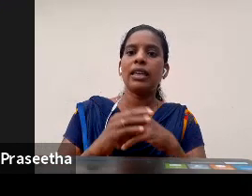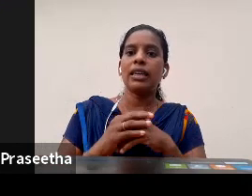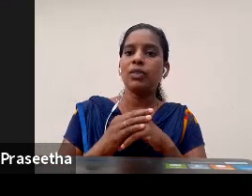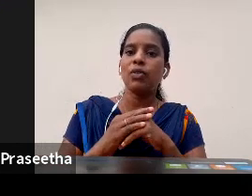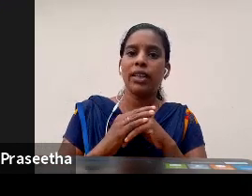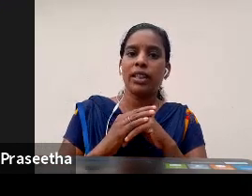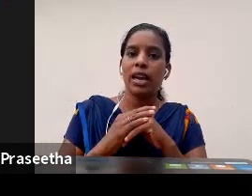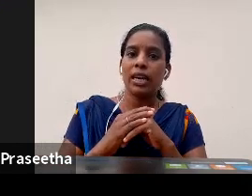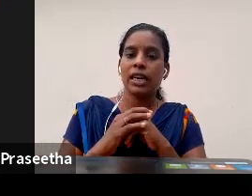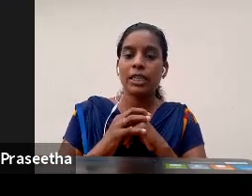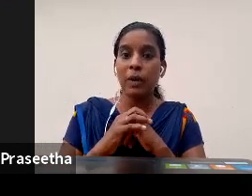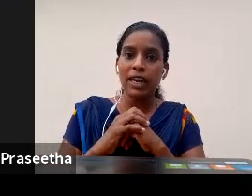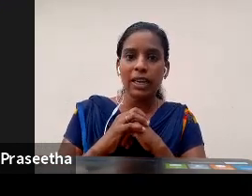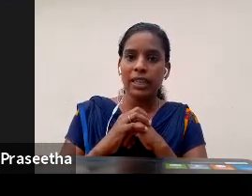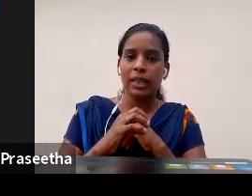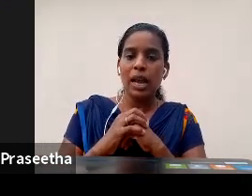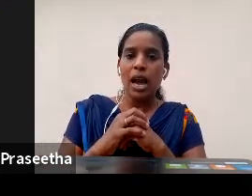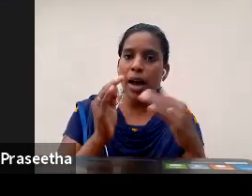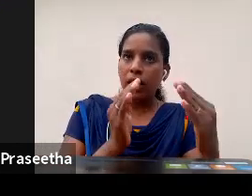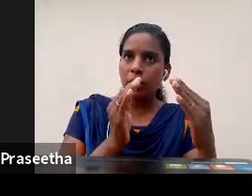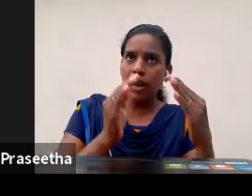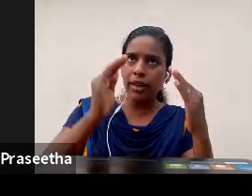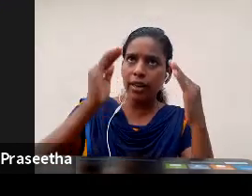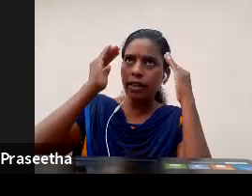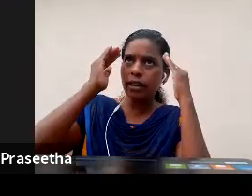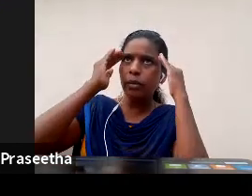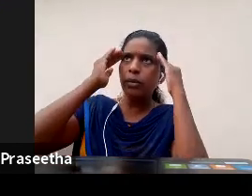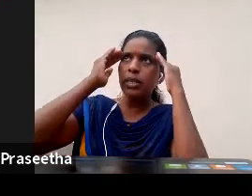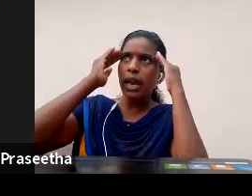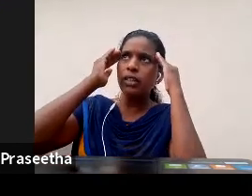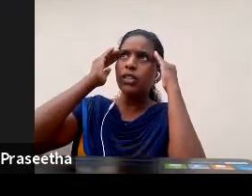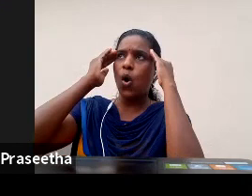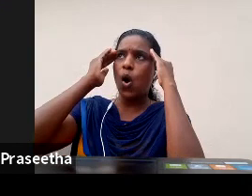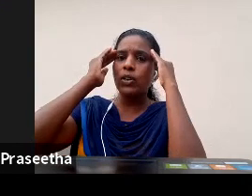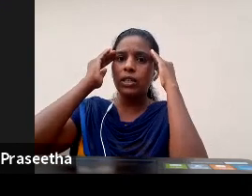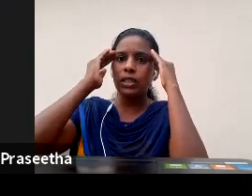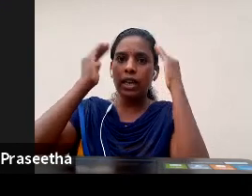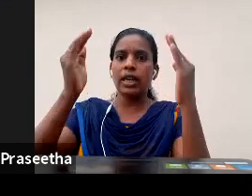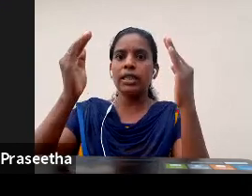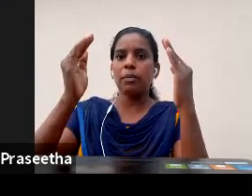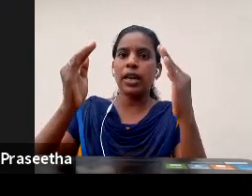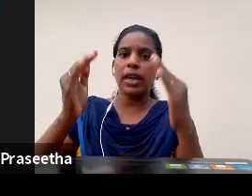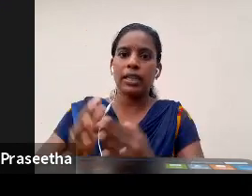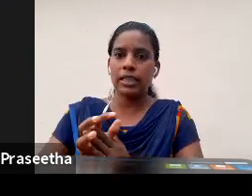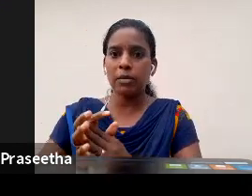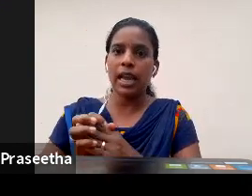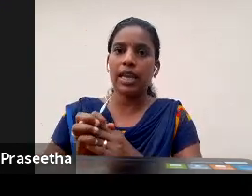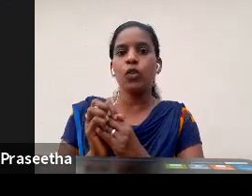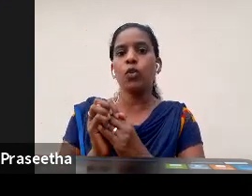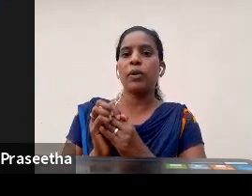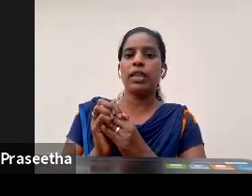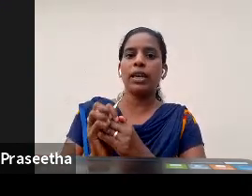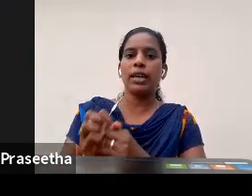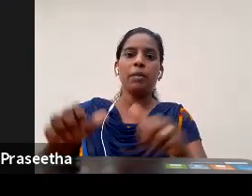ഏതാണ് അതിനകത്ത് വരുന്ന സ്പെല്ലിംഗ് എന്നുള്ളത്. അപ്പൊ അതുമായിട്ട് അതിന്റെ സ്ട്രോക്ക് വെച്ചിട്ട് തന്നെ നമുക്ക് ഏകദേശം